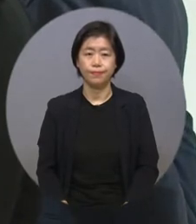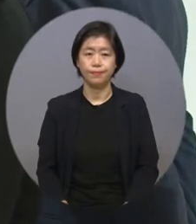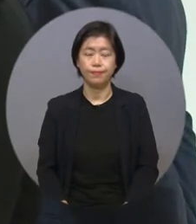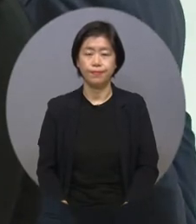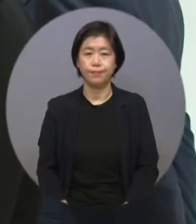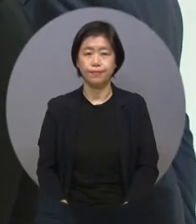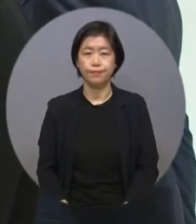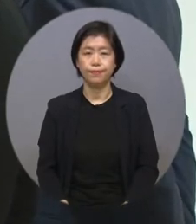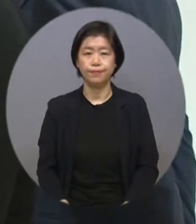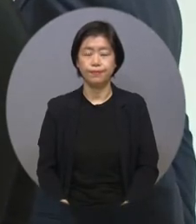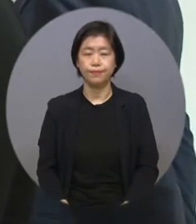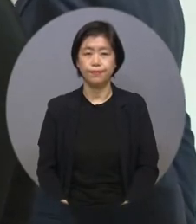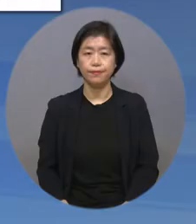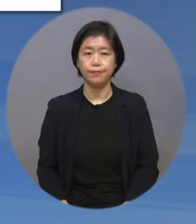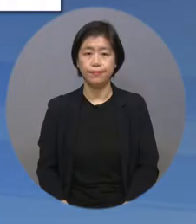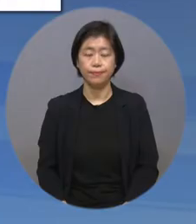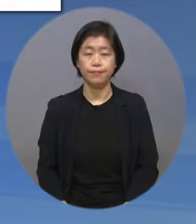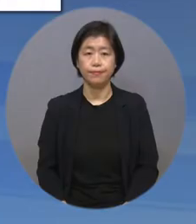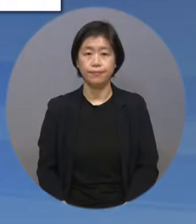경기방송 정선입니다.